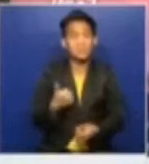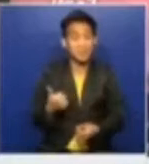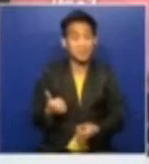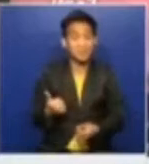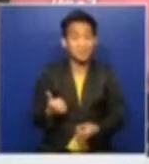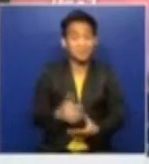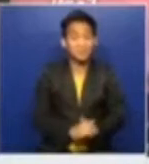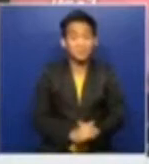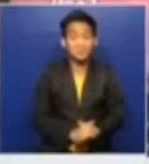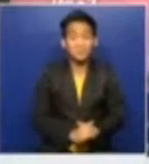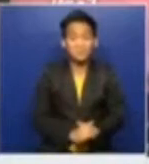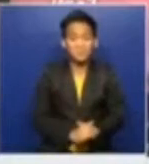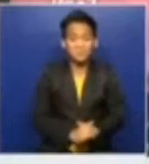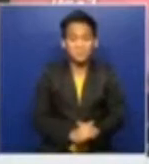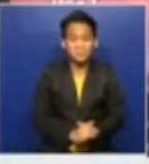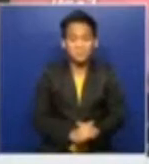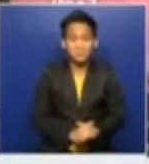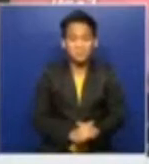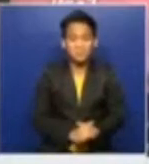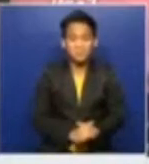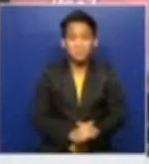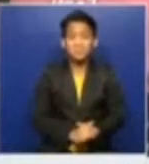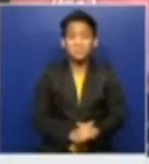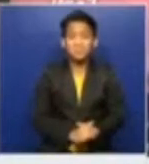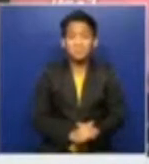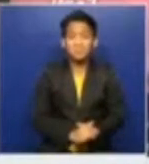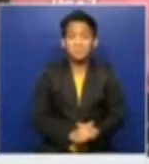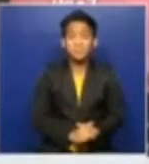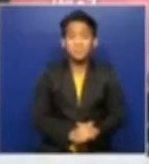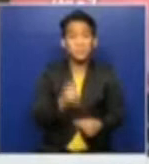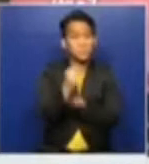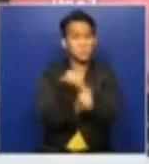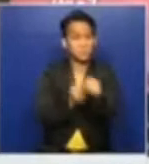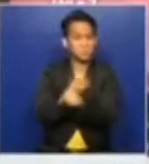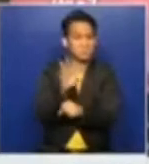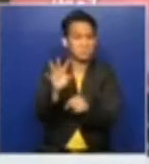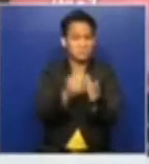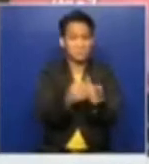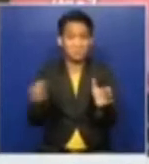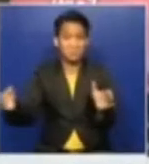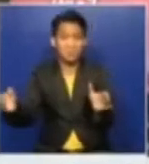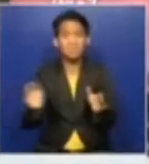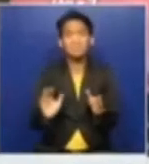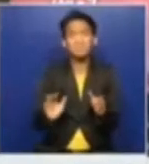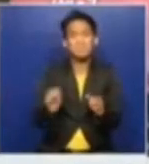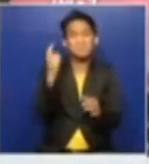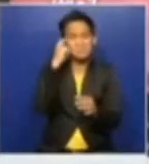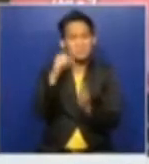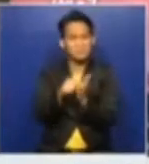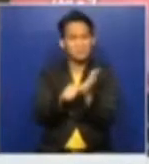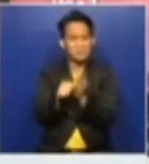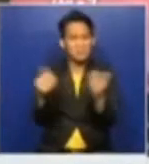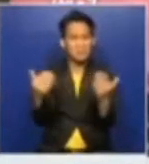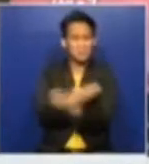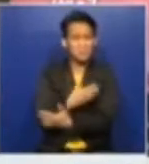ใครทีเรียที่จะบอกเนี่ยไม่น่าจะยาวขนาดถึง4ปีหรือมากกว่านั้นทำยังไงจะปรับสับเปลี่ยนตรงนี้ได้เพราะว่ากรรมธิการวิ